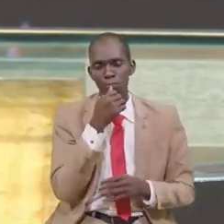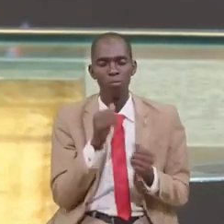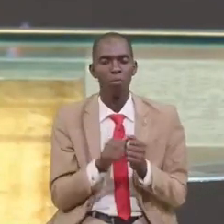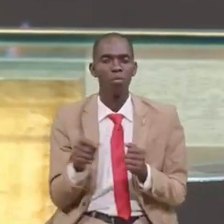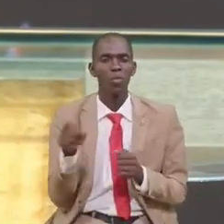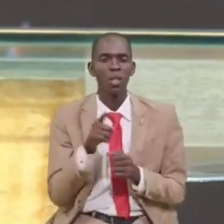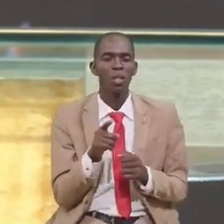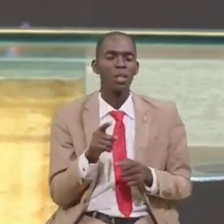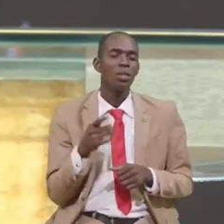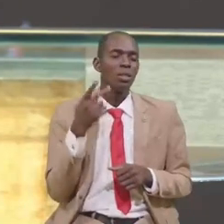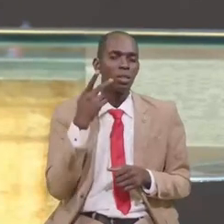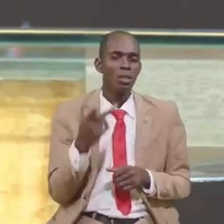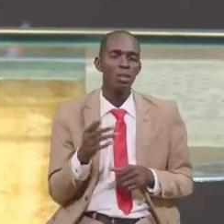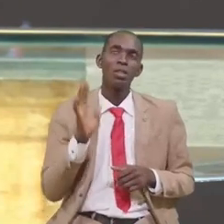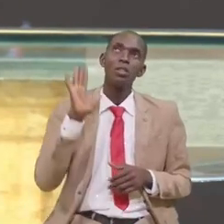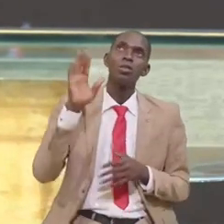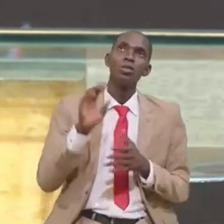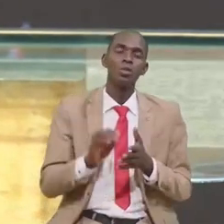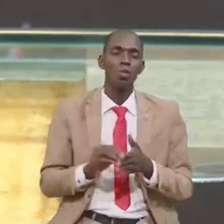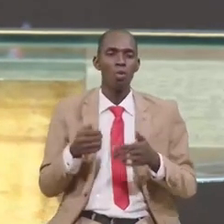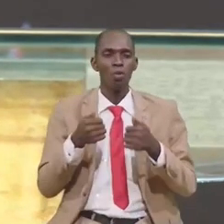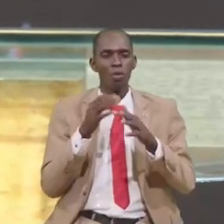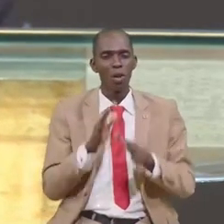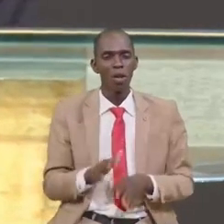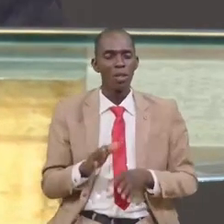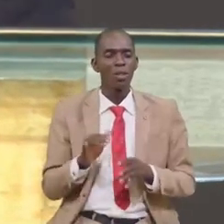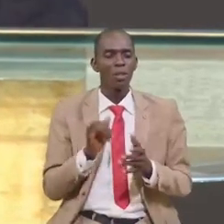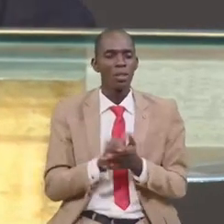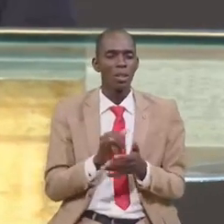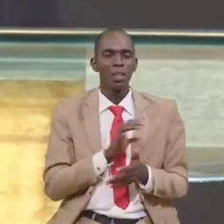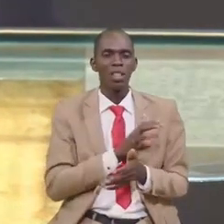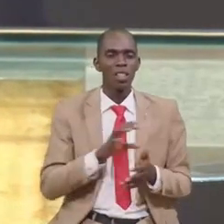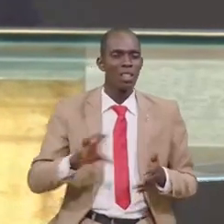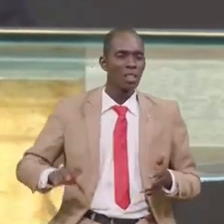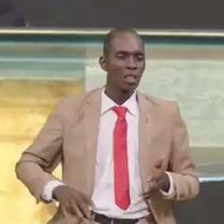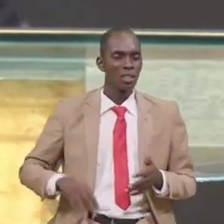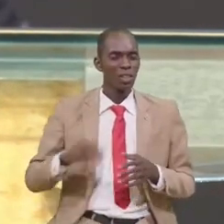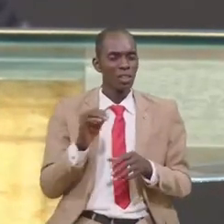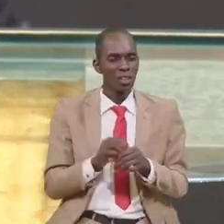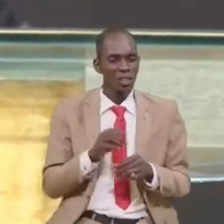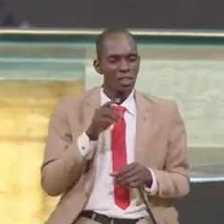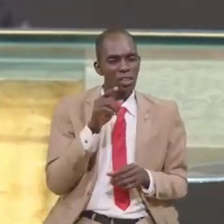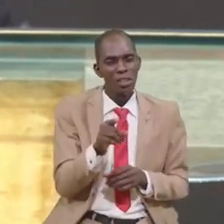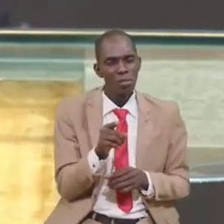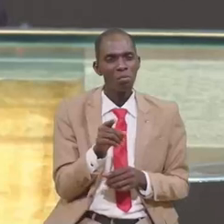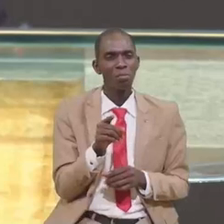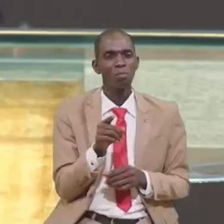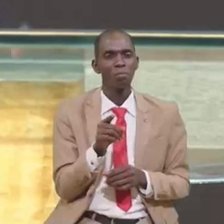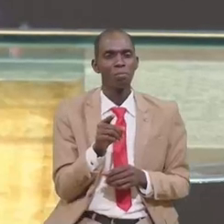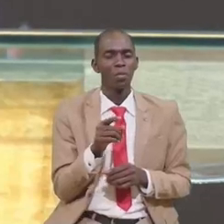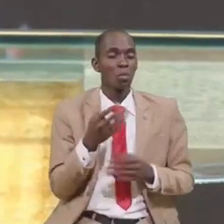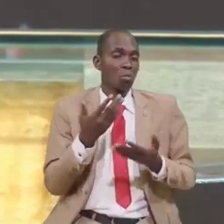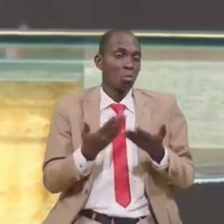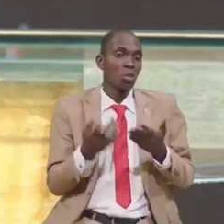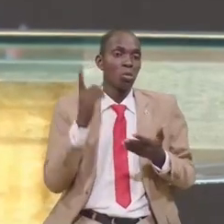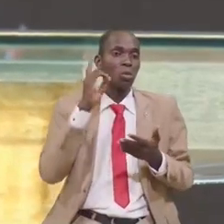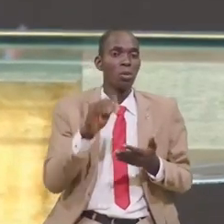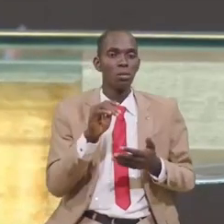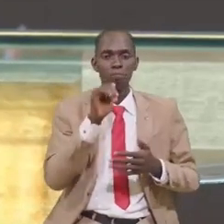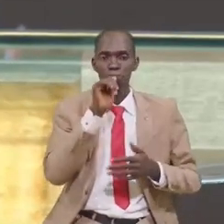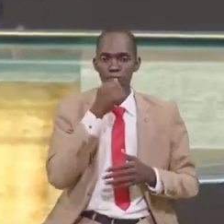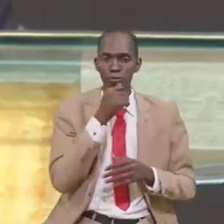qui le suivent, qui crient à lui jour et nuit, et tardera-t-il à leur égard? Je vous